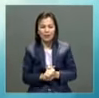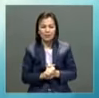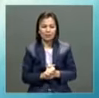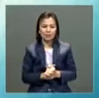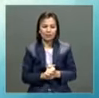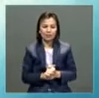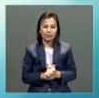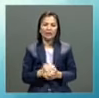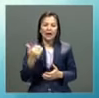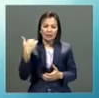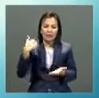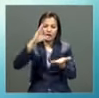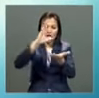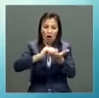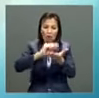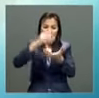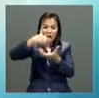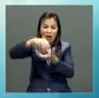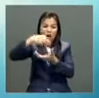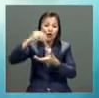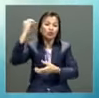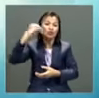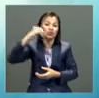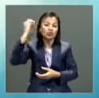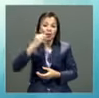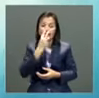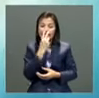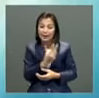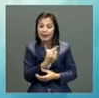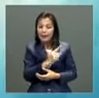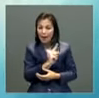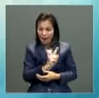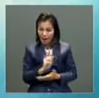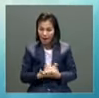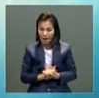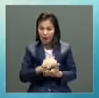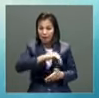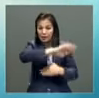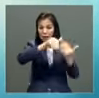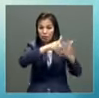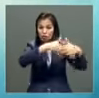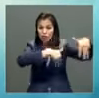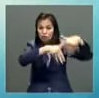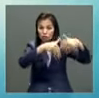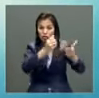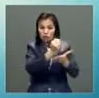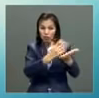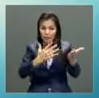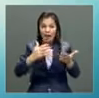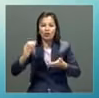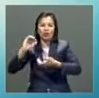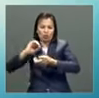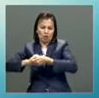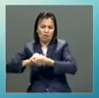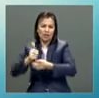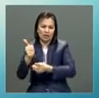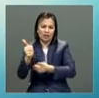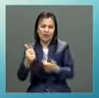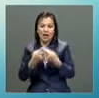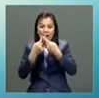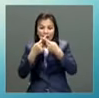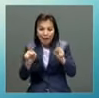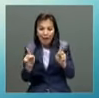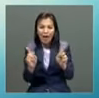าสถิติมาบอกเป็นรายวันเพื่อให้เห็นว่าพี่น้องประชาชนโดยส่วนใหญ่ให้ความร่วมมืออย่างดีแ